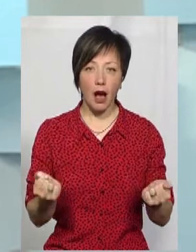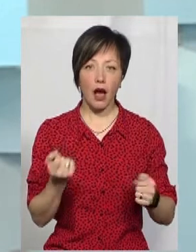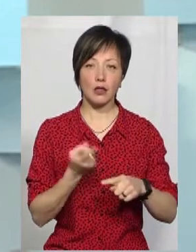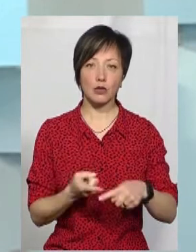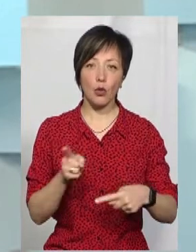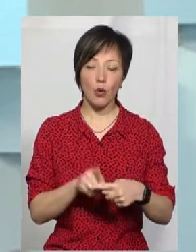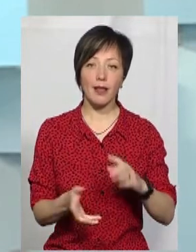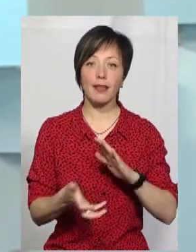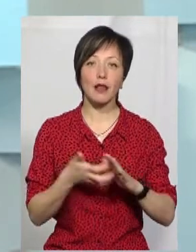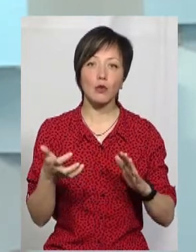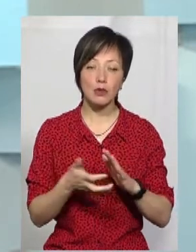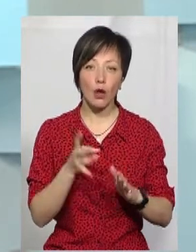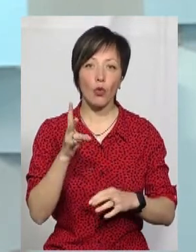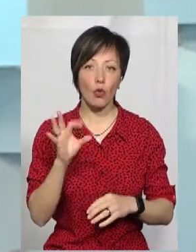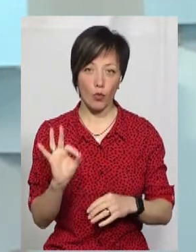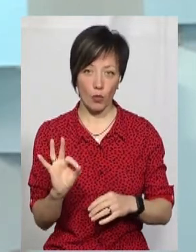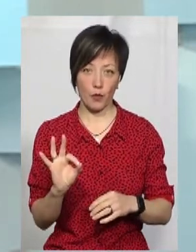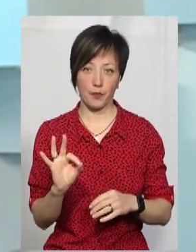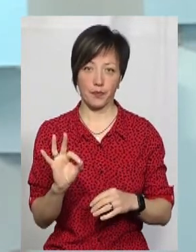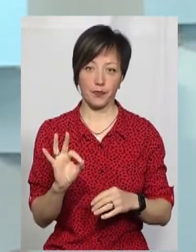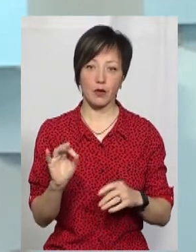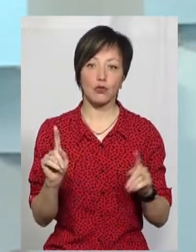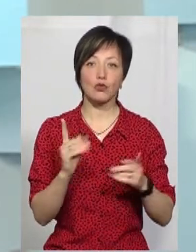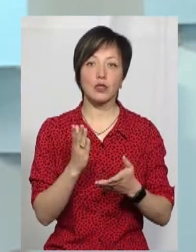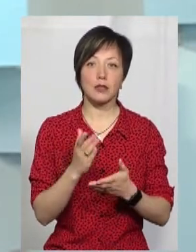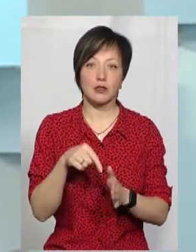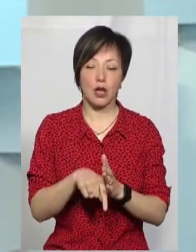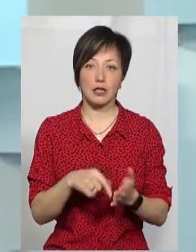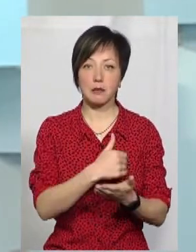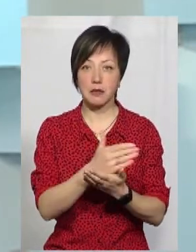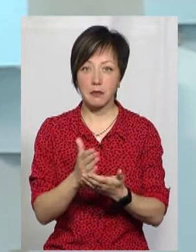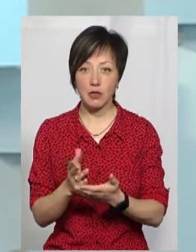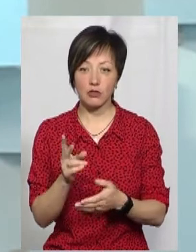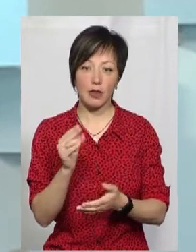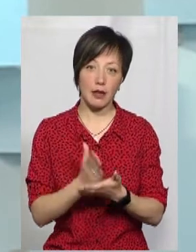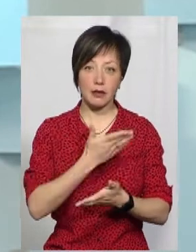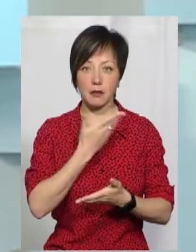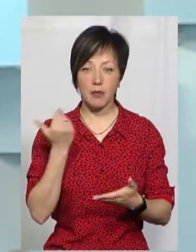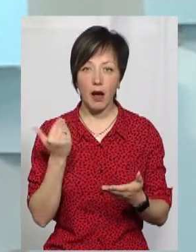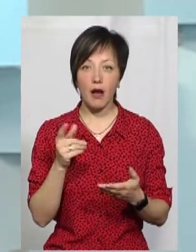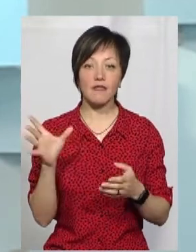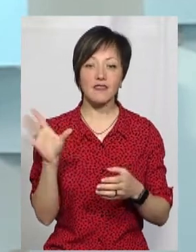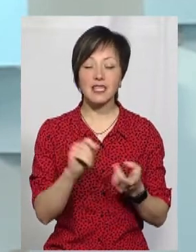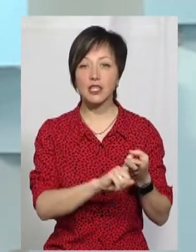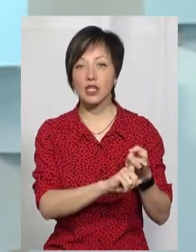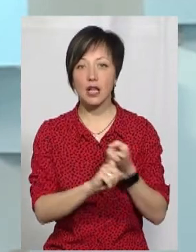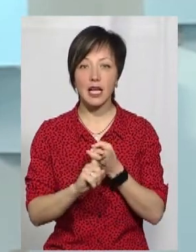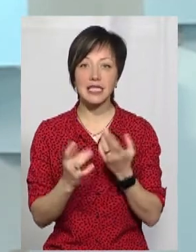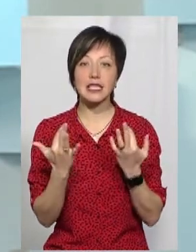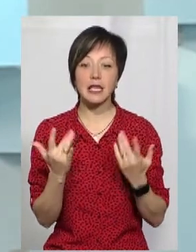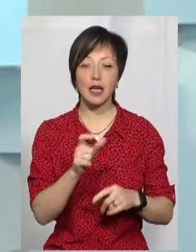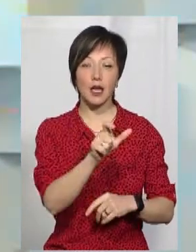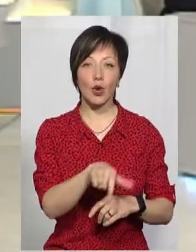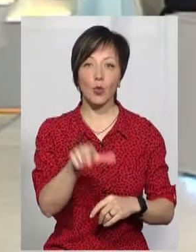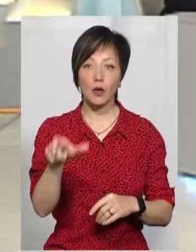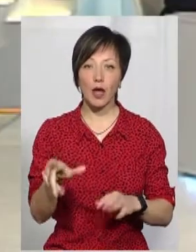але знову ж таки, це все відносно. Що це значить забезпечені чи не забезпечені? Все залежить від того, яка кількість осіб буде перебувати на лікуванні в тому